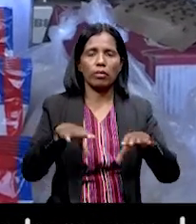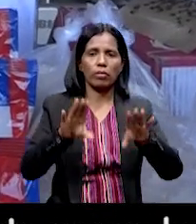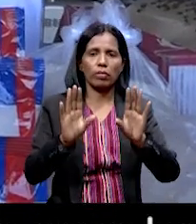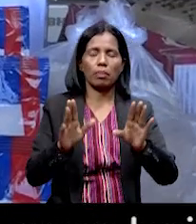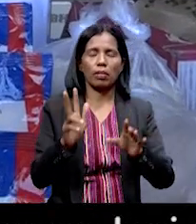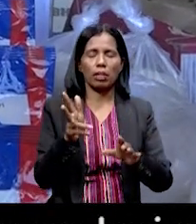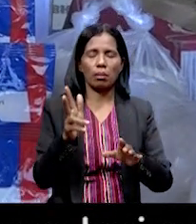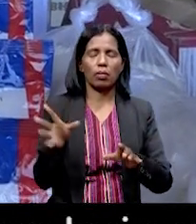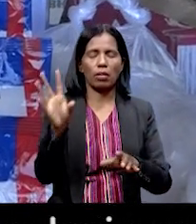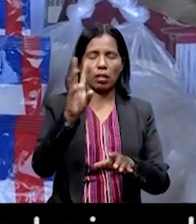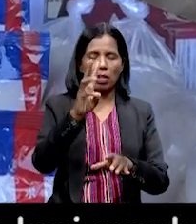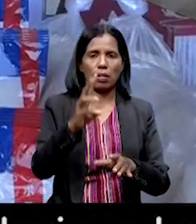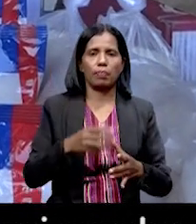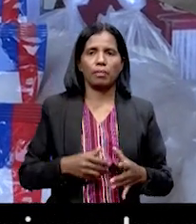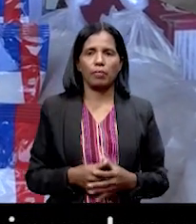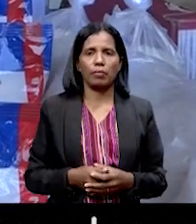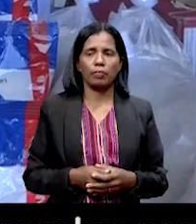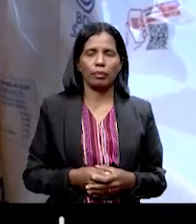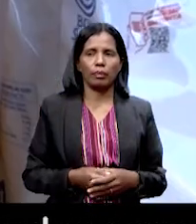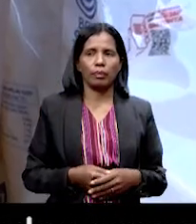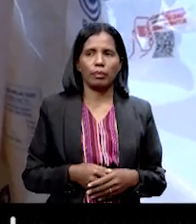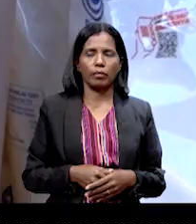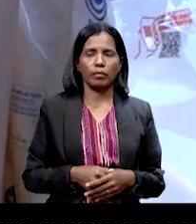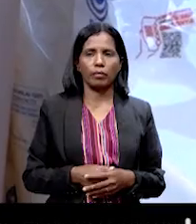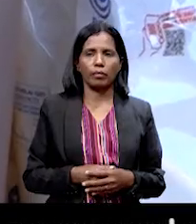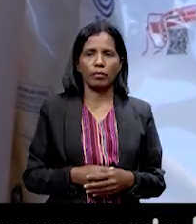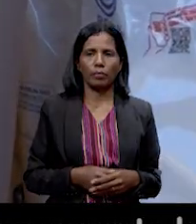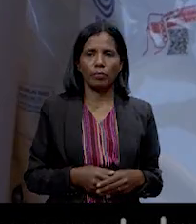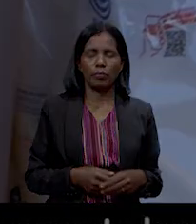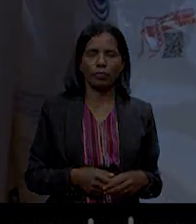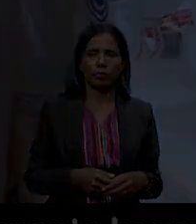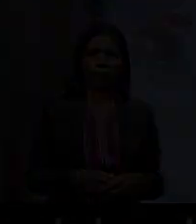2006 sentavos 50 Gasparinha de Souza Dilma Suzeti Ziemen.